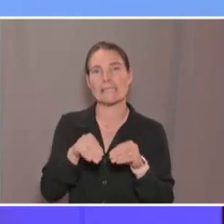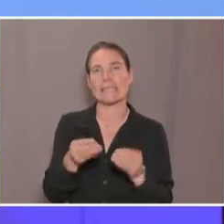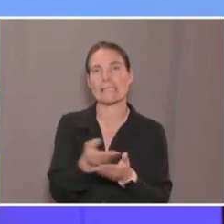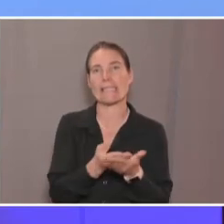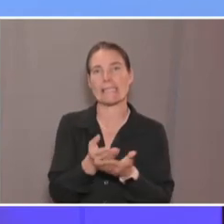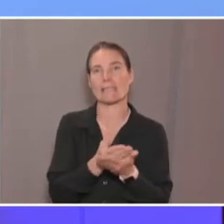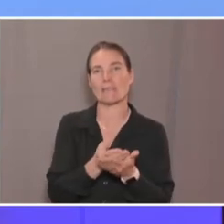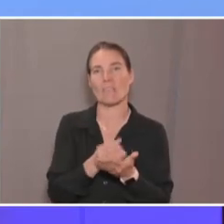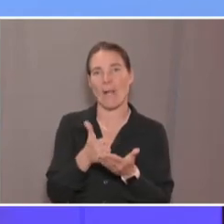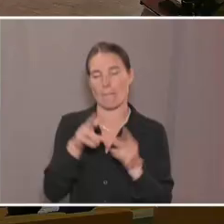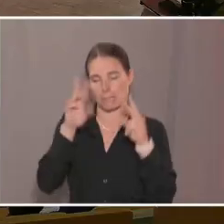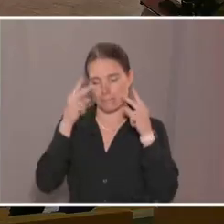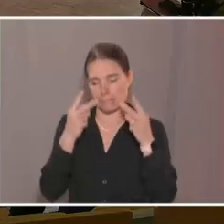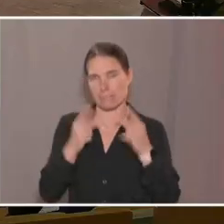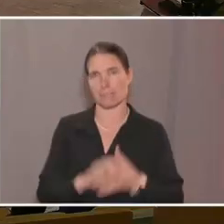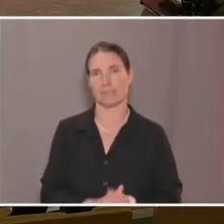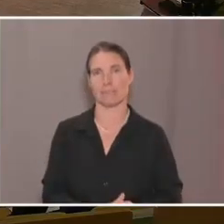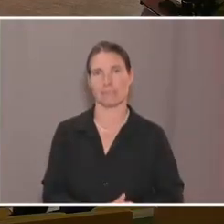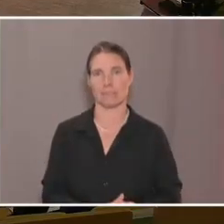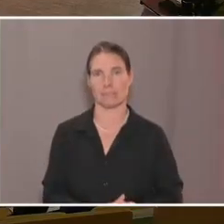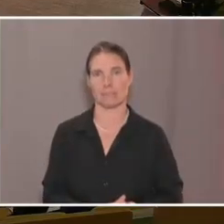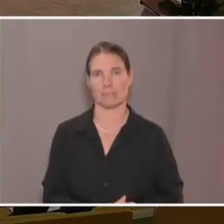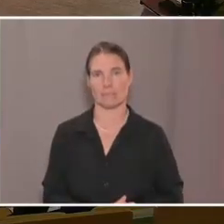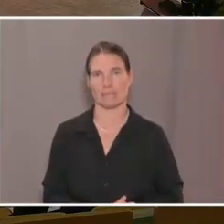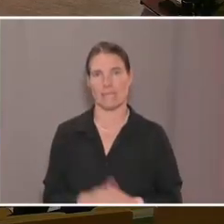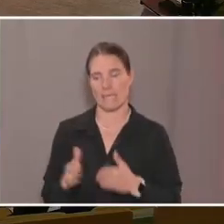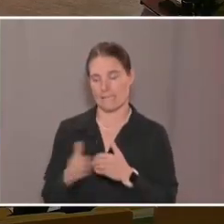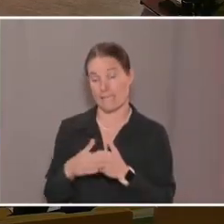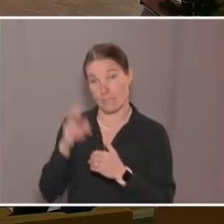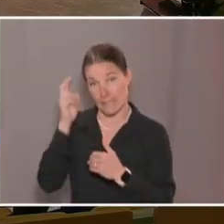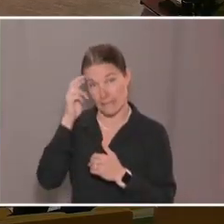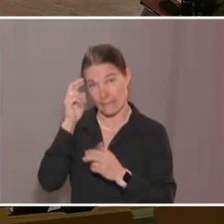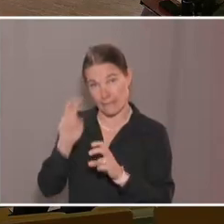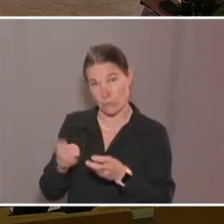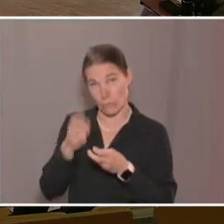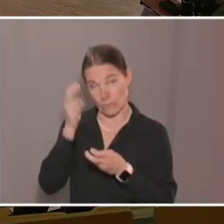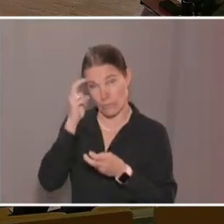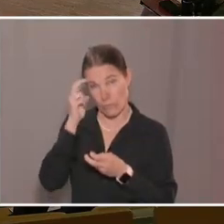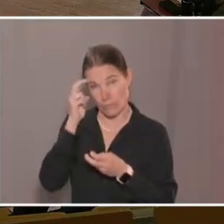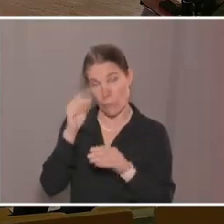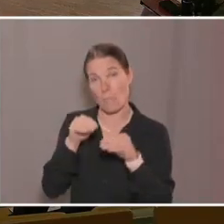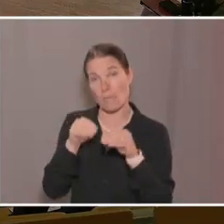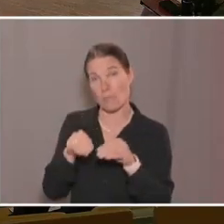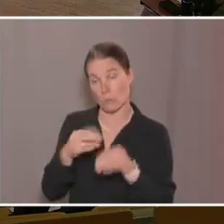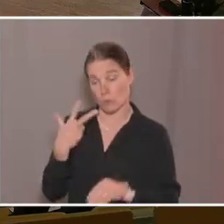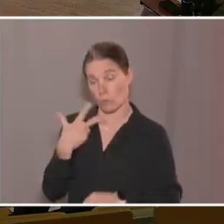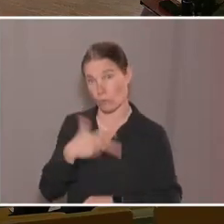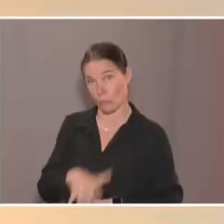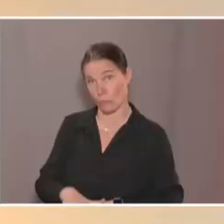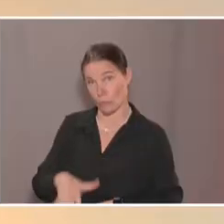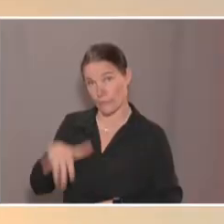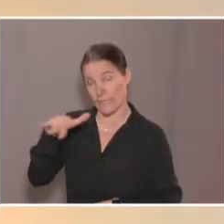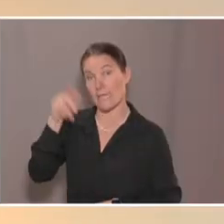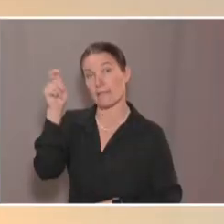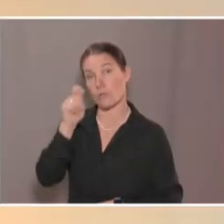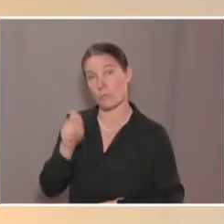im Vordergrund stand. Neben den Erziehungswissenschaften, zunächst in Pädagogik und Psychologie aufgegliedert, war das Studium